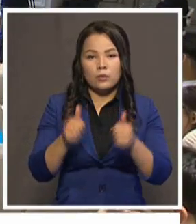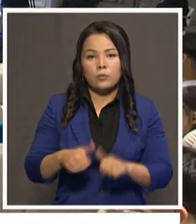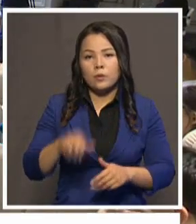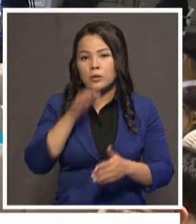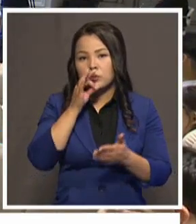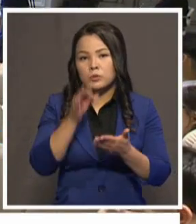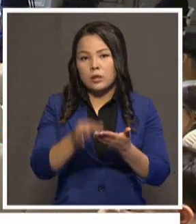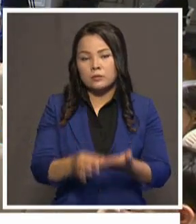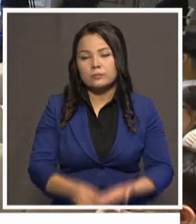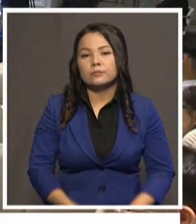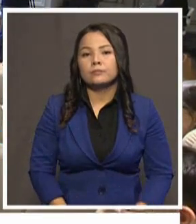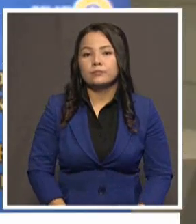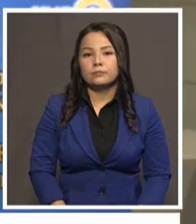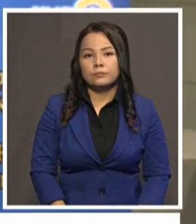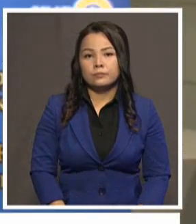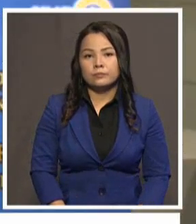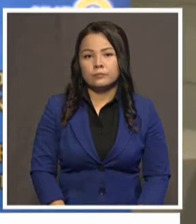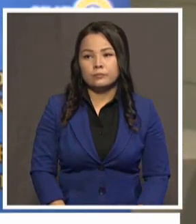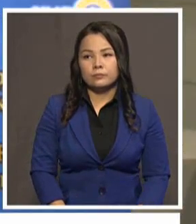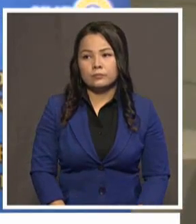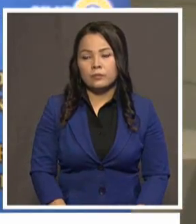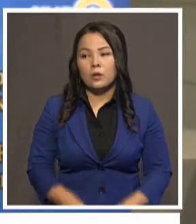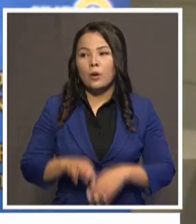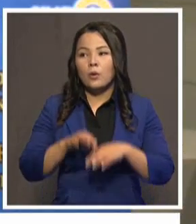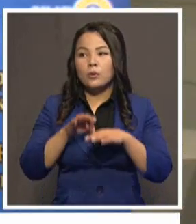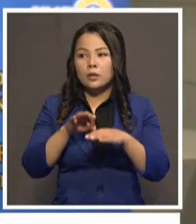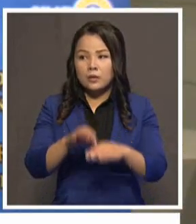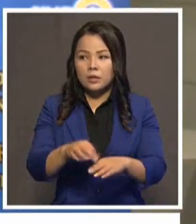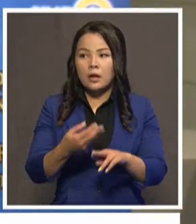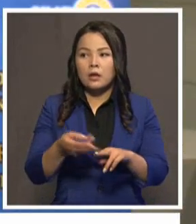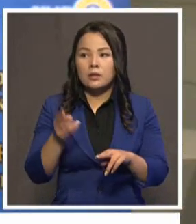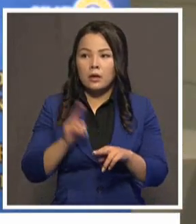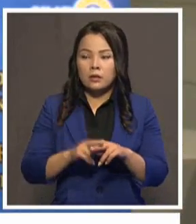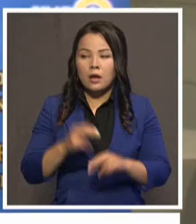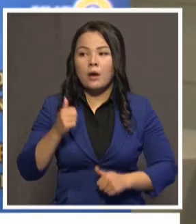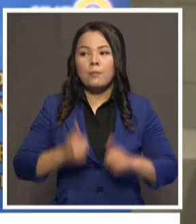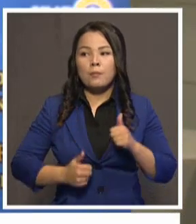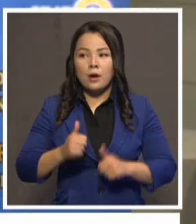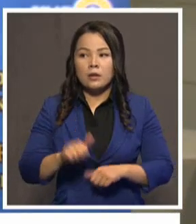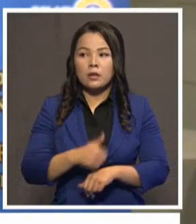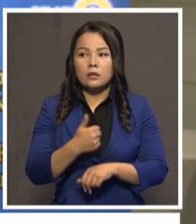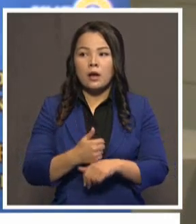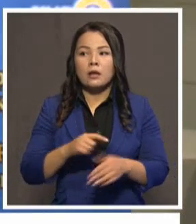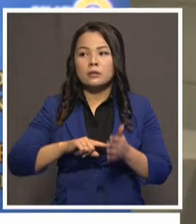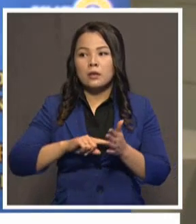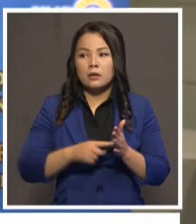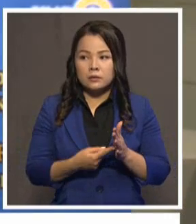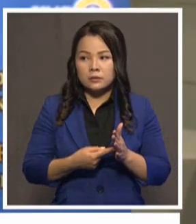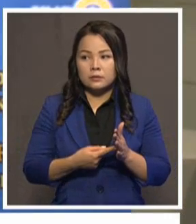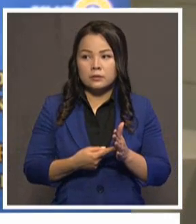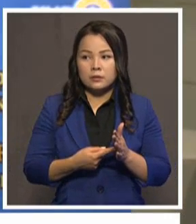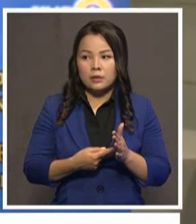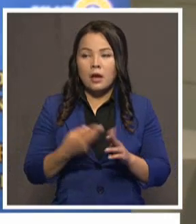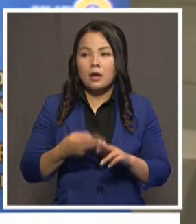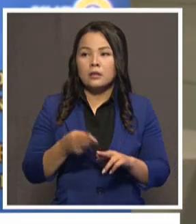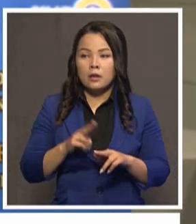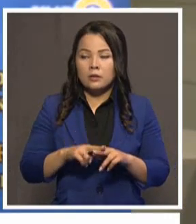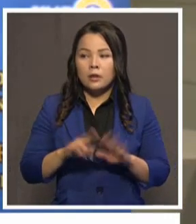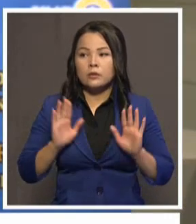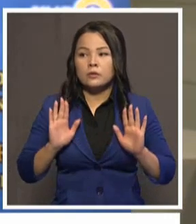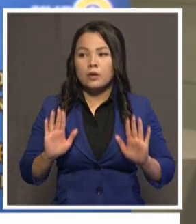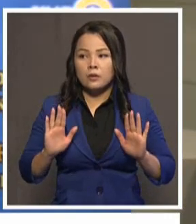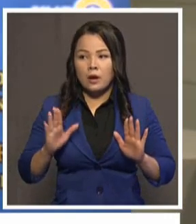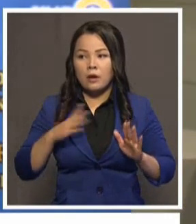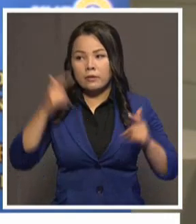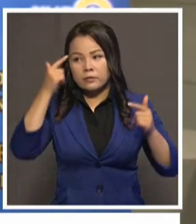ұйымдастырушылар. Бұл өткізіп жатқан байқаудың басты мақсаты тек қана